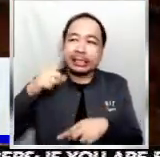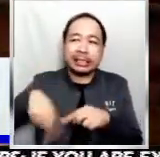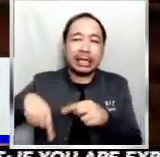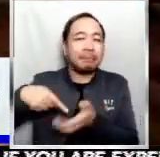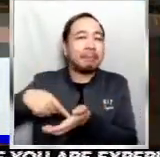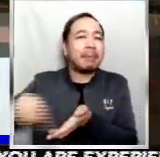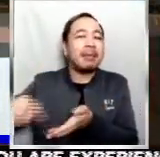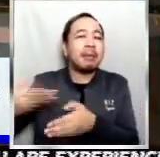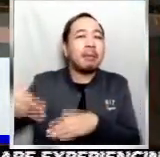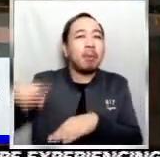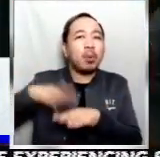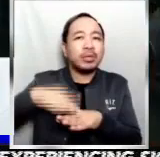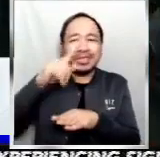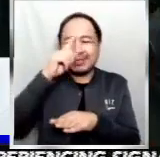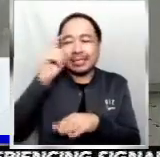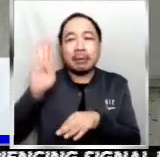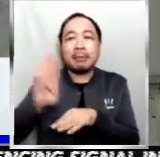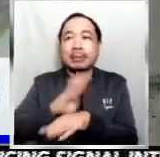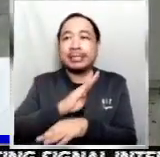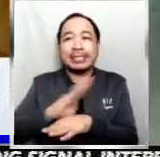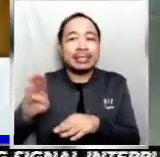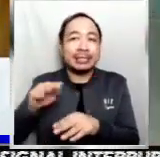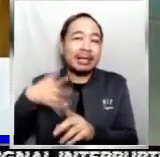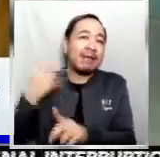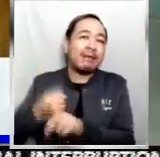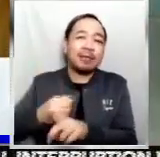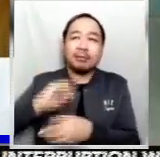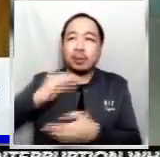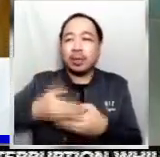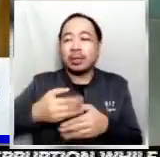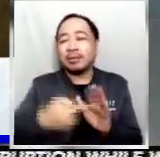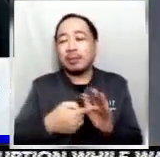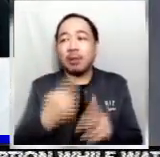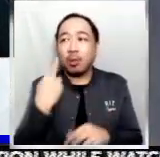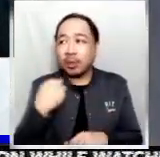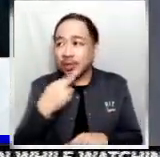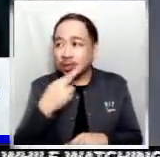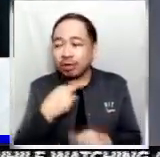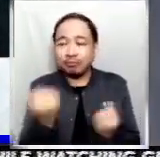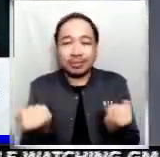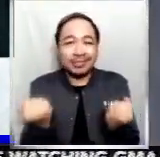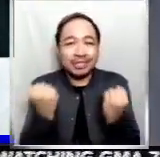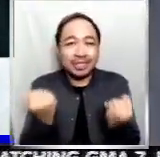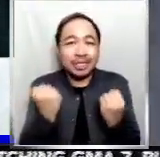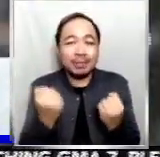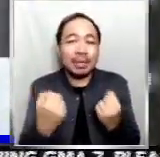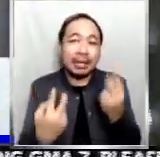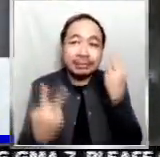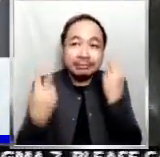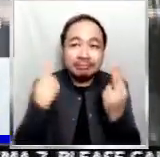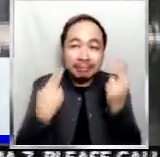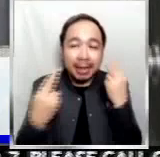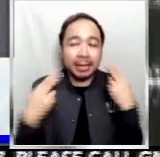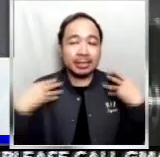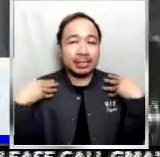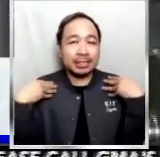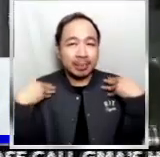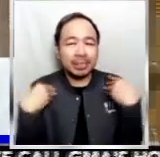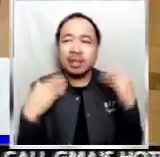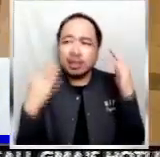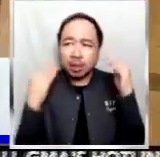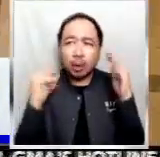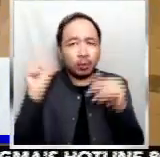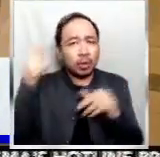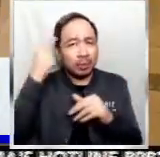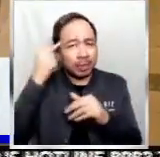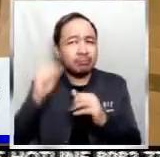mga lockdown, mga restaurant, gym, spa at salon. Kaya sana raw bigyan ng pinansyal na tulong ang mga negosyong ito para maitawid